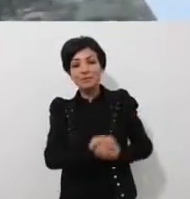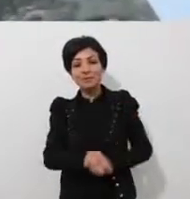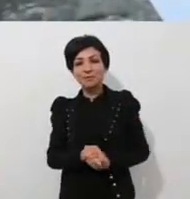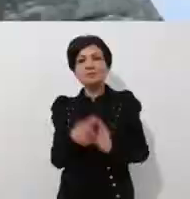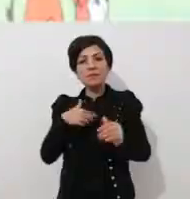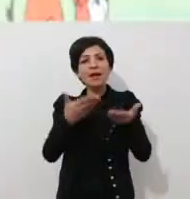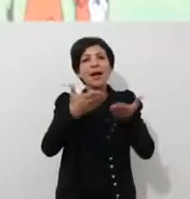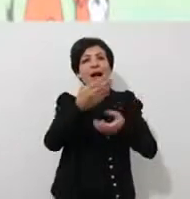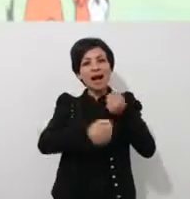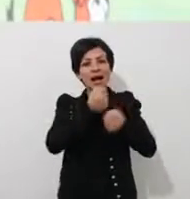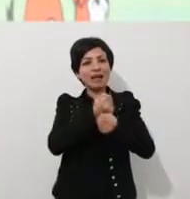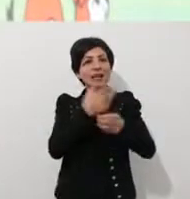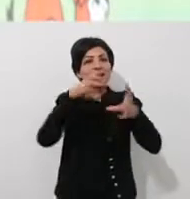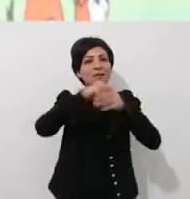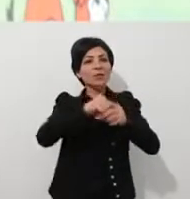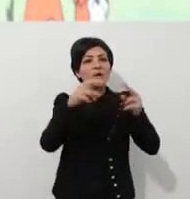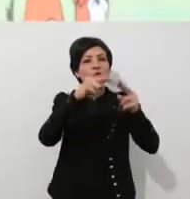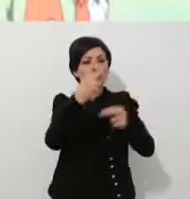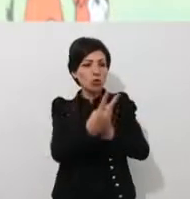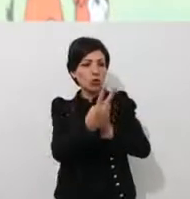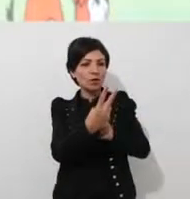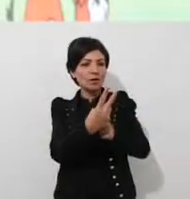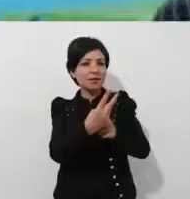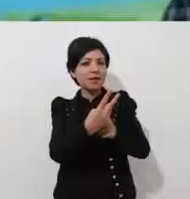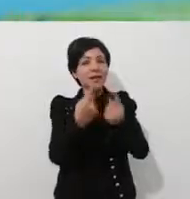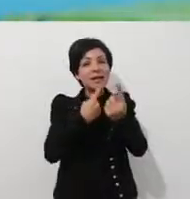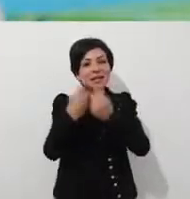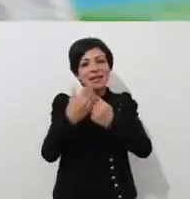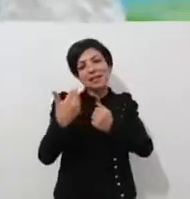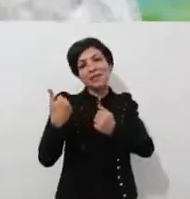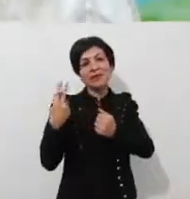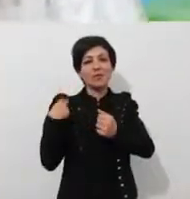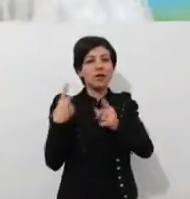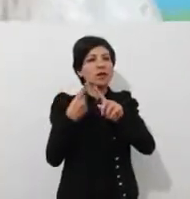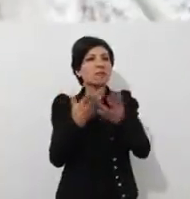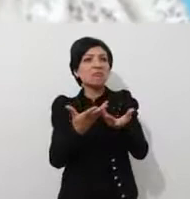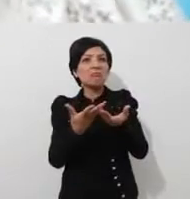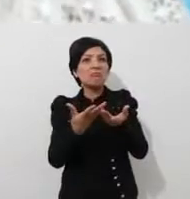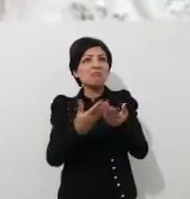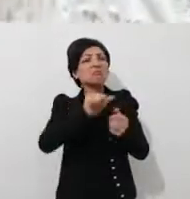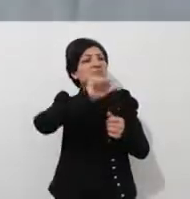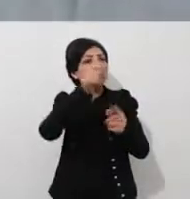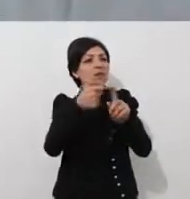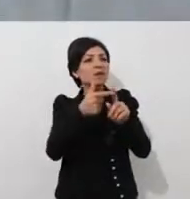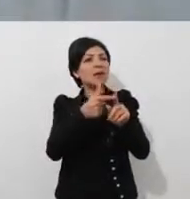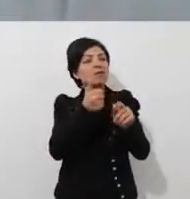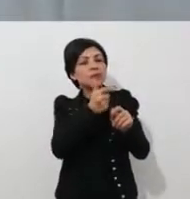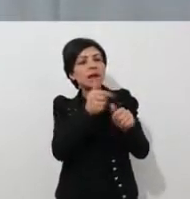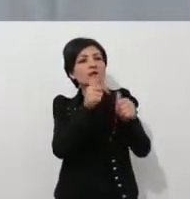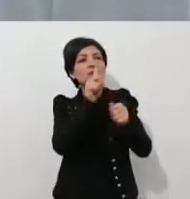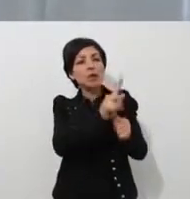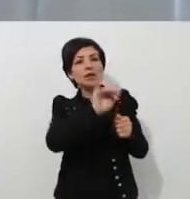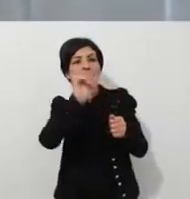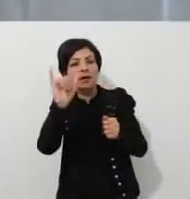حساب. حتى سنة معناها كي دخلت سنة ثانية ديجا تو كنت نحكي مع معلمتها لاباس، العد مثلا وصلنا من